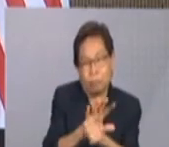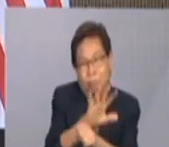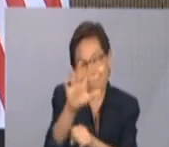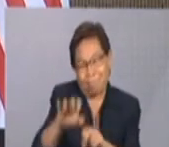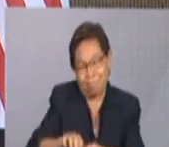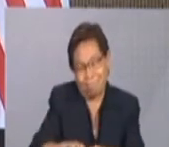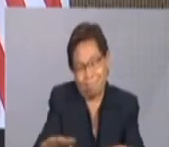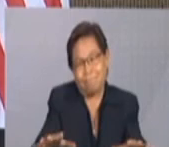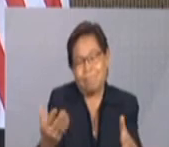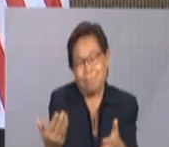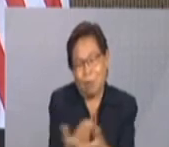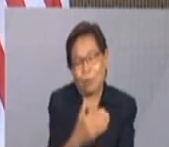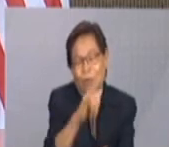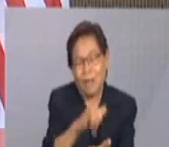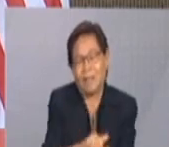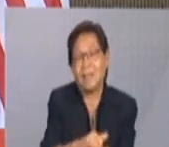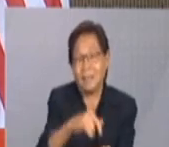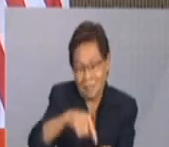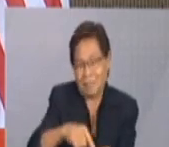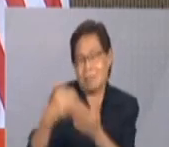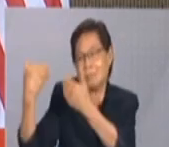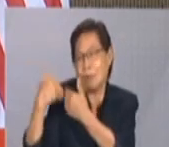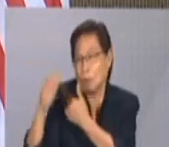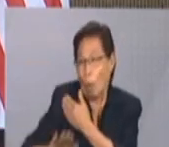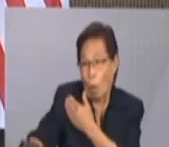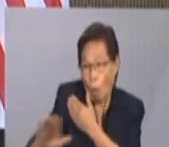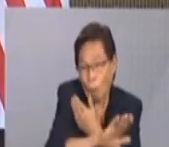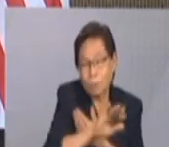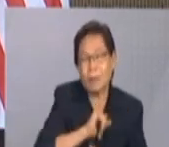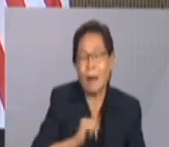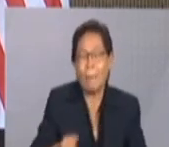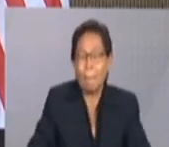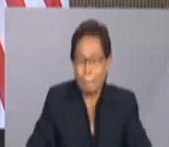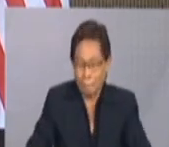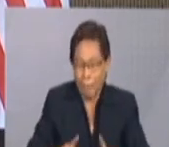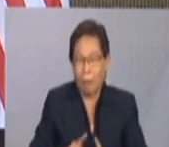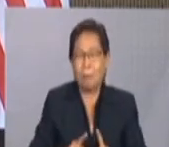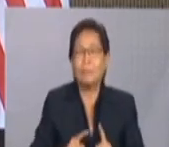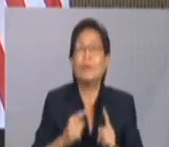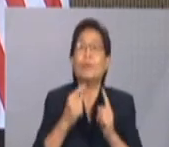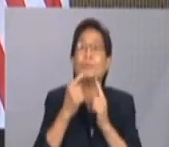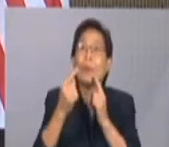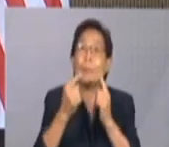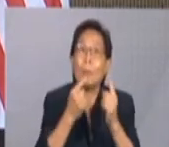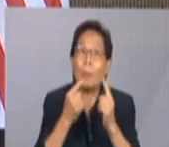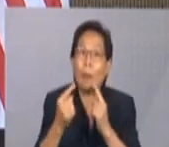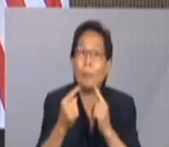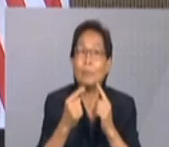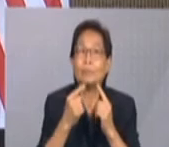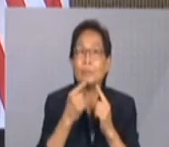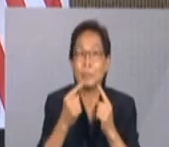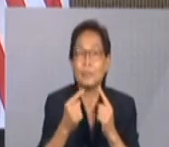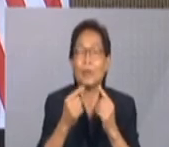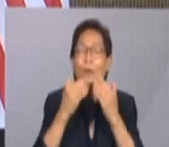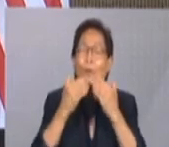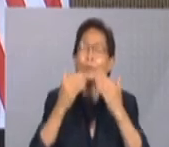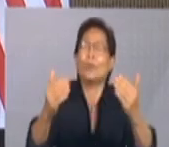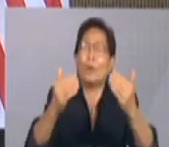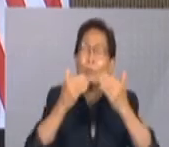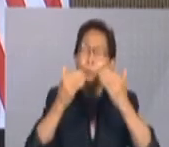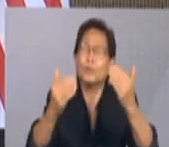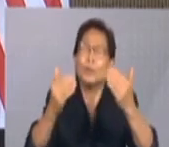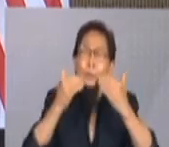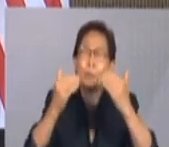adalah tanggung jawab kita sungguh saya mengambil kesempatan ini untuk merekam kan ucapan setinggi-tinggi